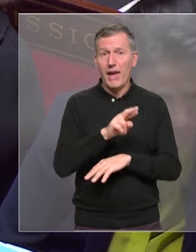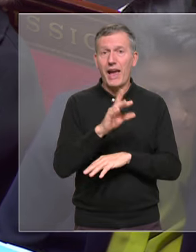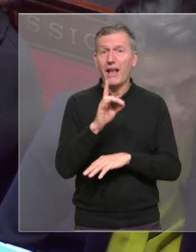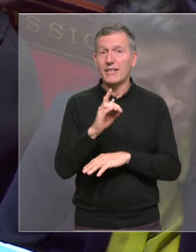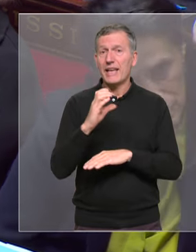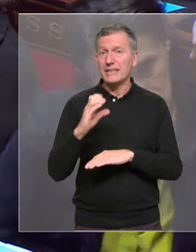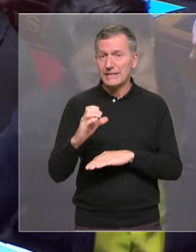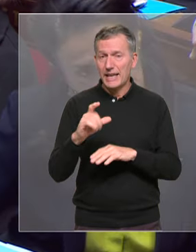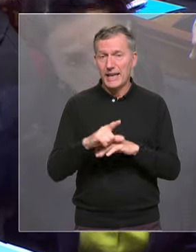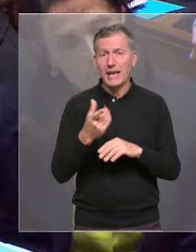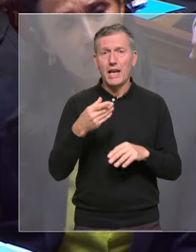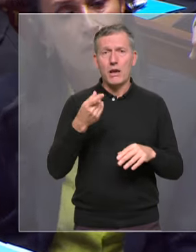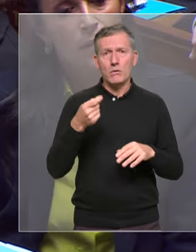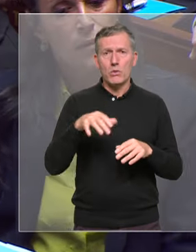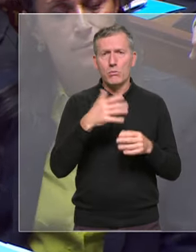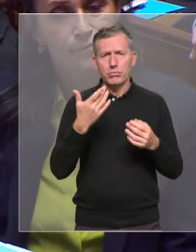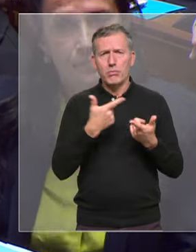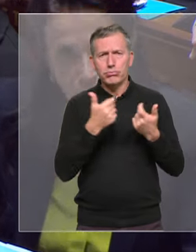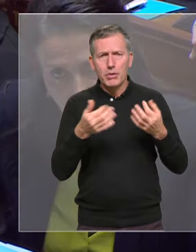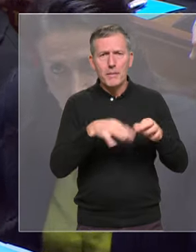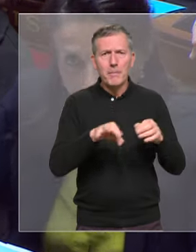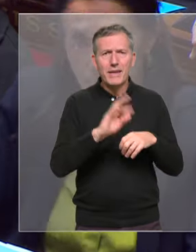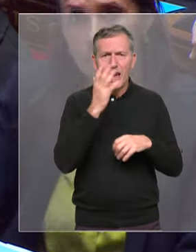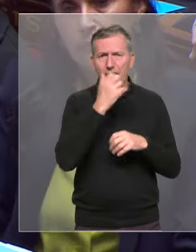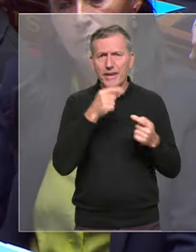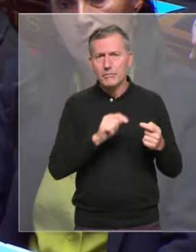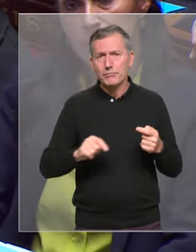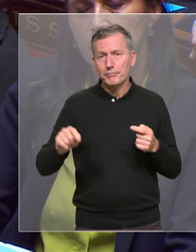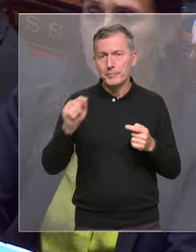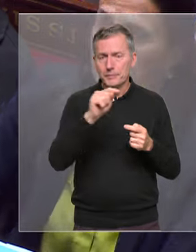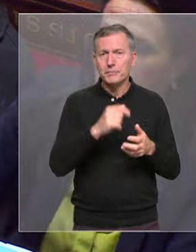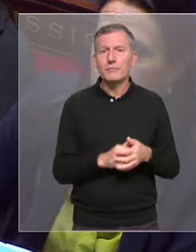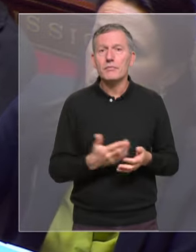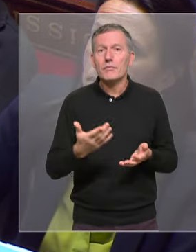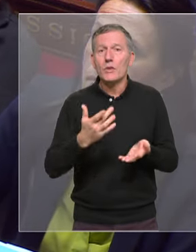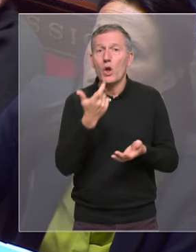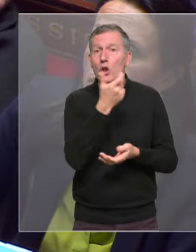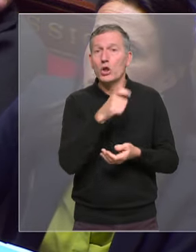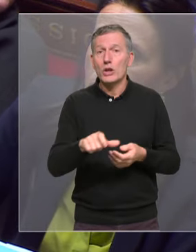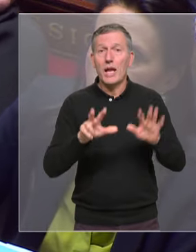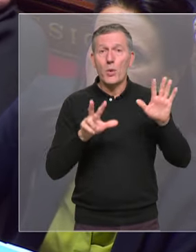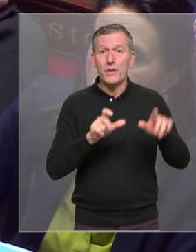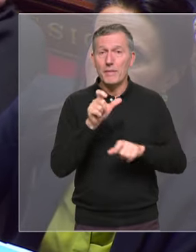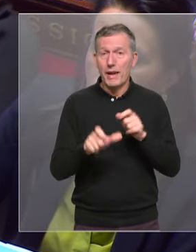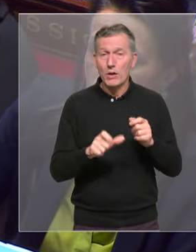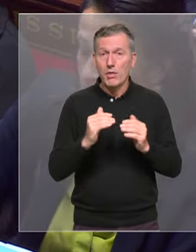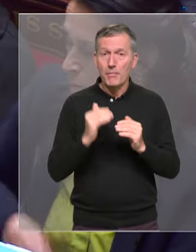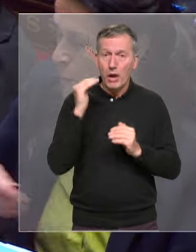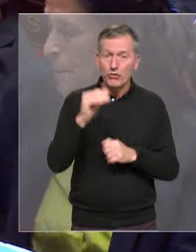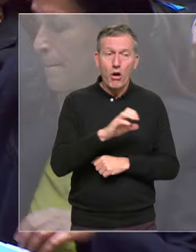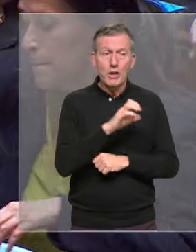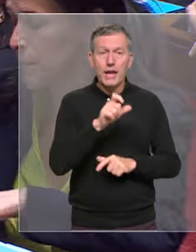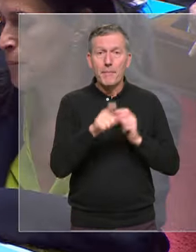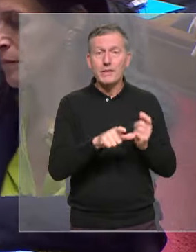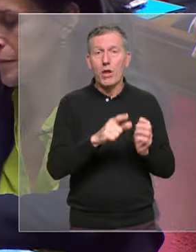de Somalie, du Rwanda, du Burundi, du Soudan et de Tanzanie. Ce sont 208 majeurs et 100 mineurs.